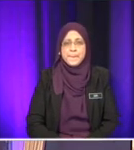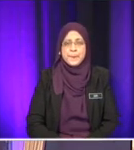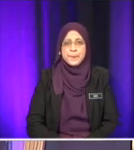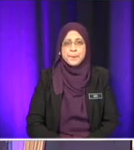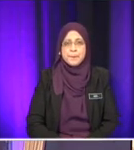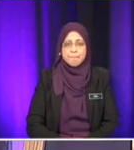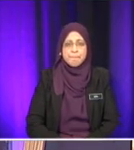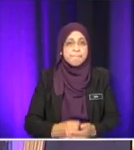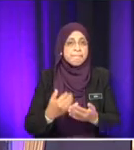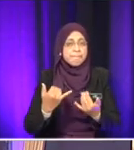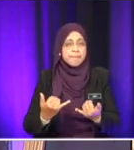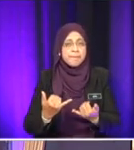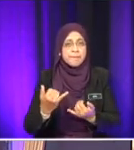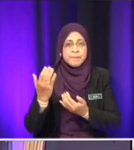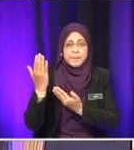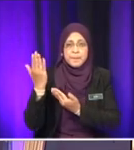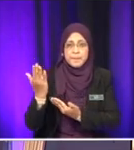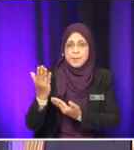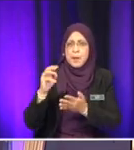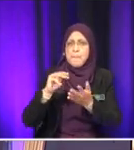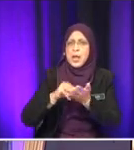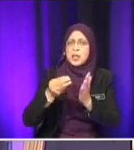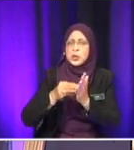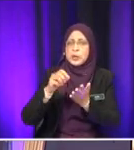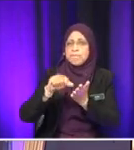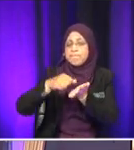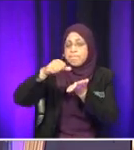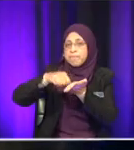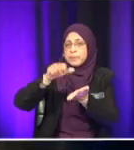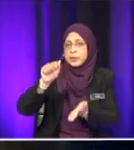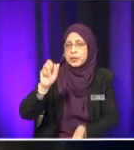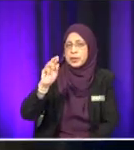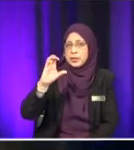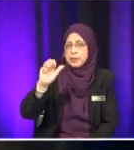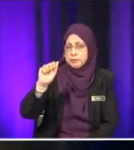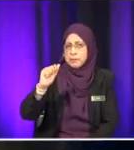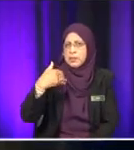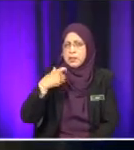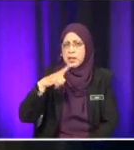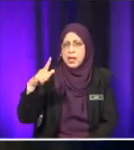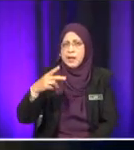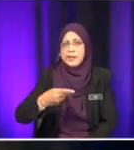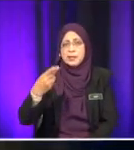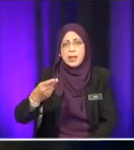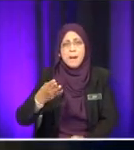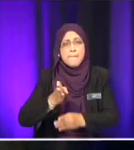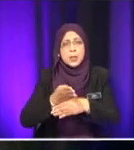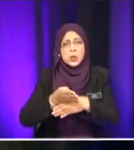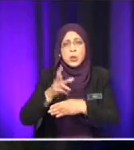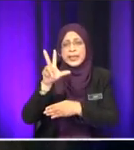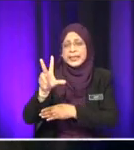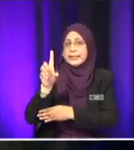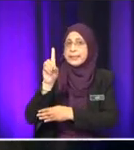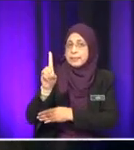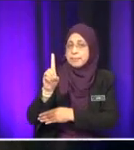seterusnya ini definisi arca arca merupakan satu hasil karya dalam bentuk tiga